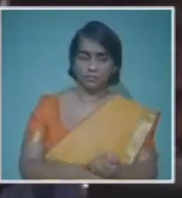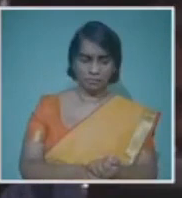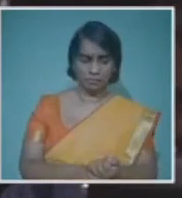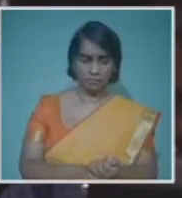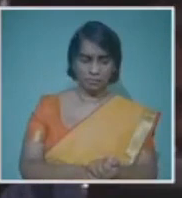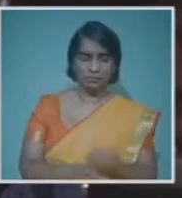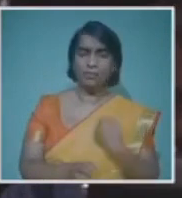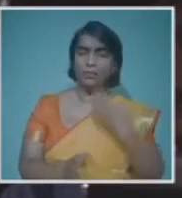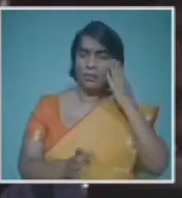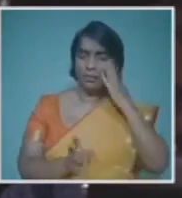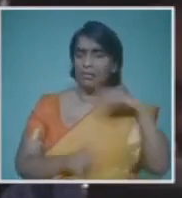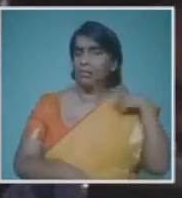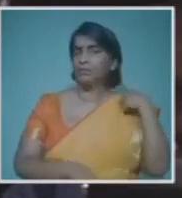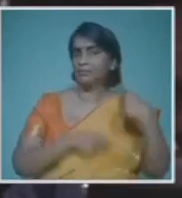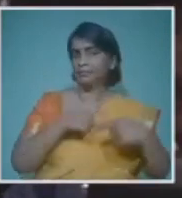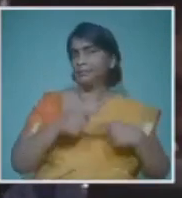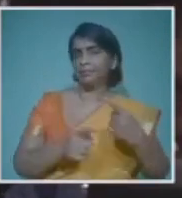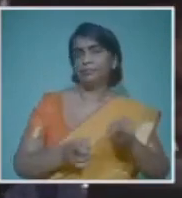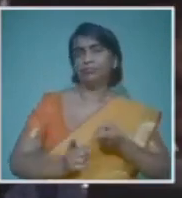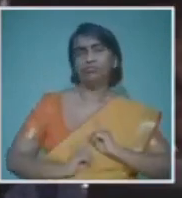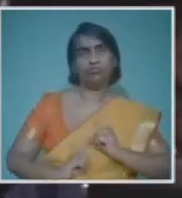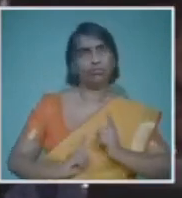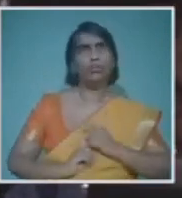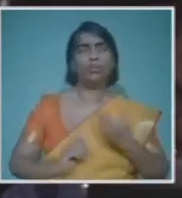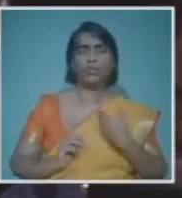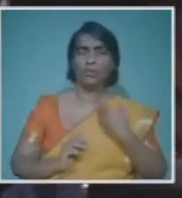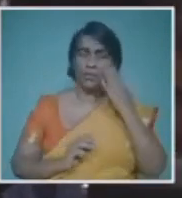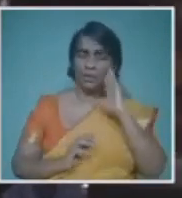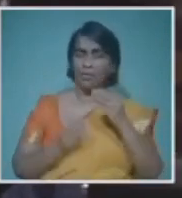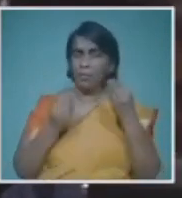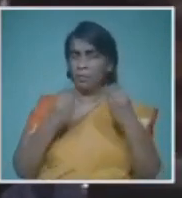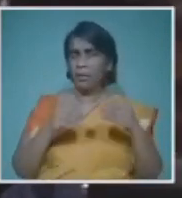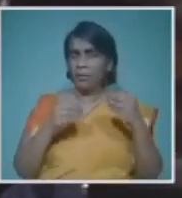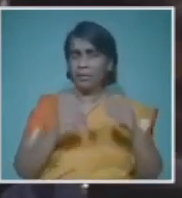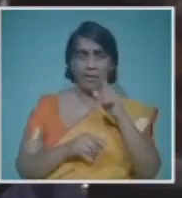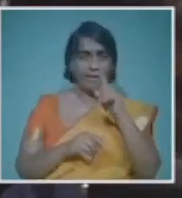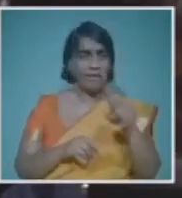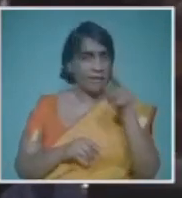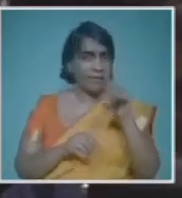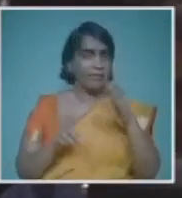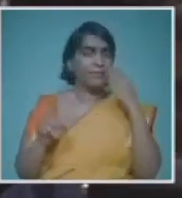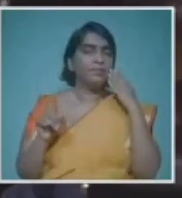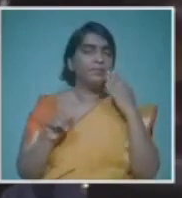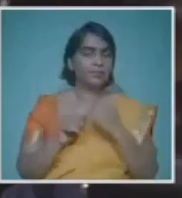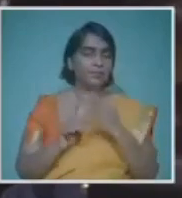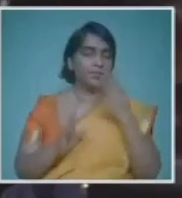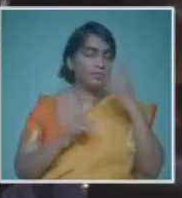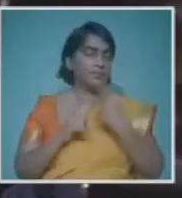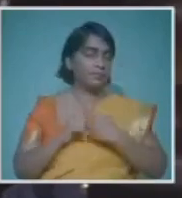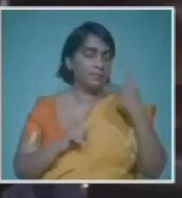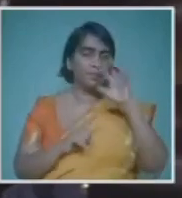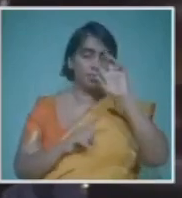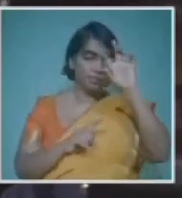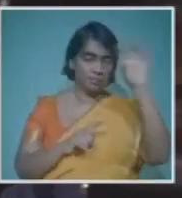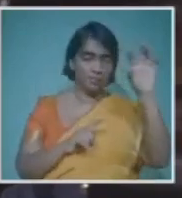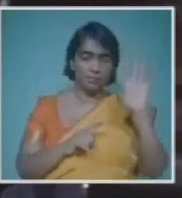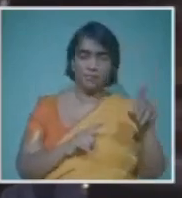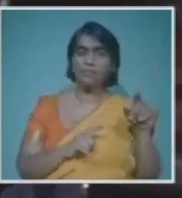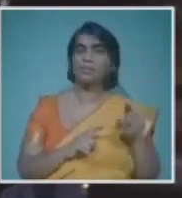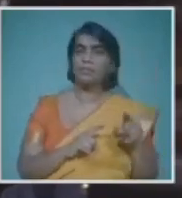අර සාම්ප්‍රදායික ක්‍රමයක් තුළ හිර වෙලා තිබෙන්නේ. සාමාන්‍ය සුළුසුරු වැරදි සම්බන්ධව ලෝකේ දියුණු රටවල් වල